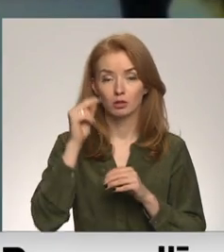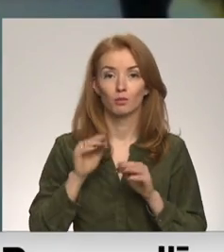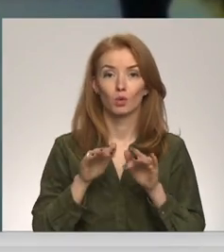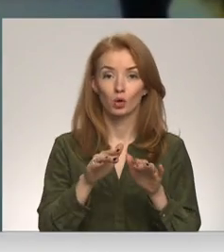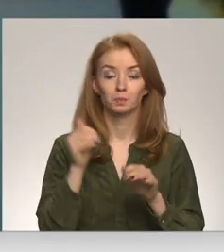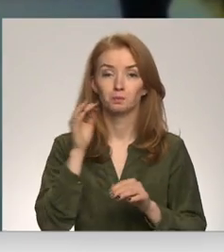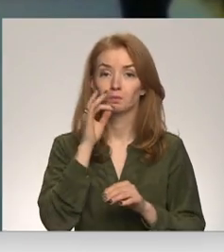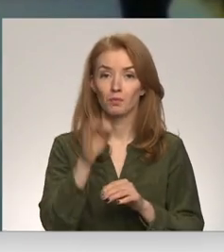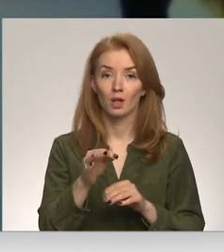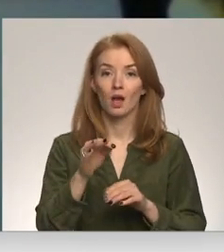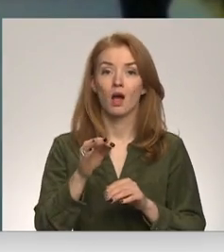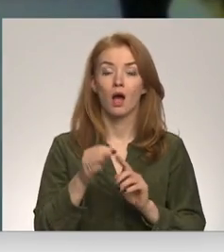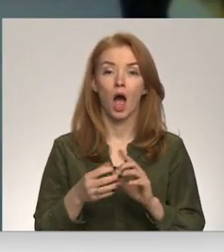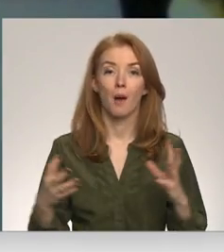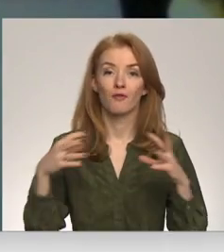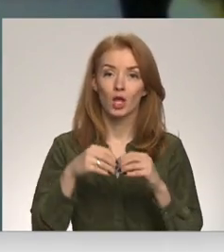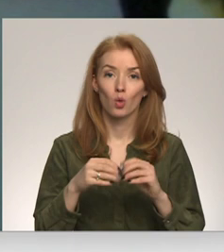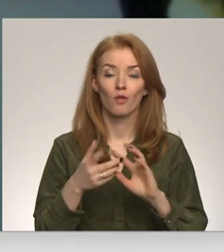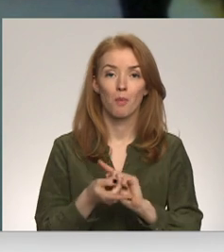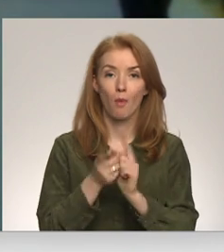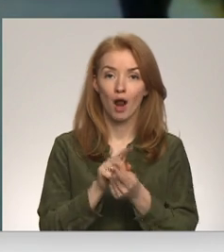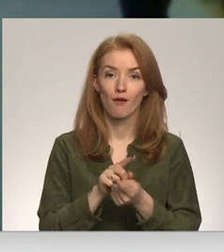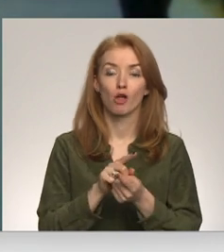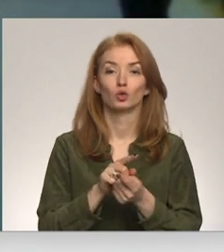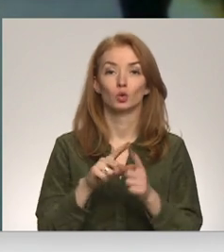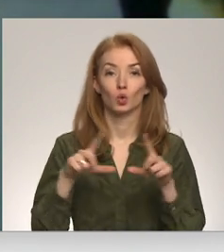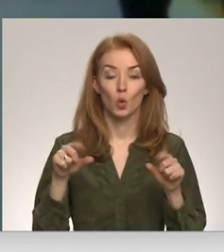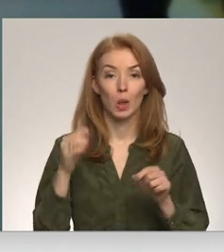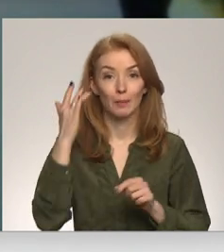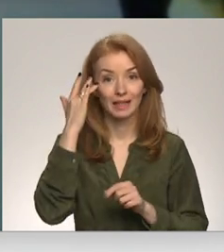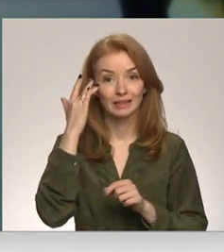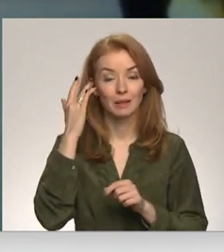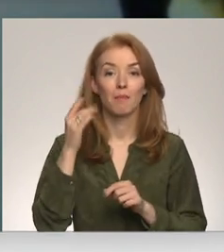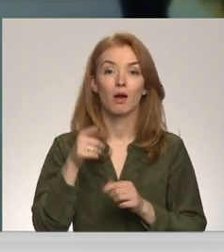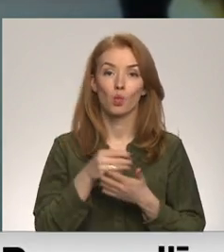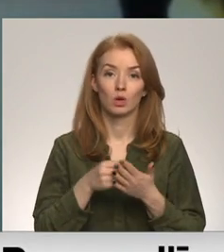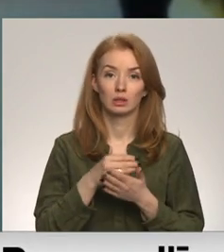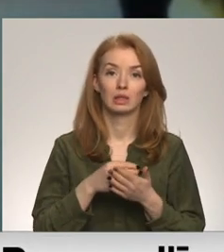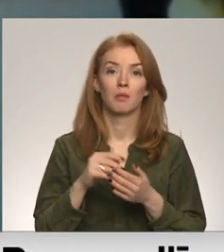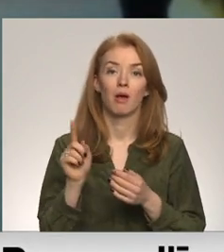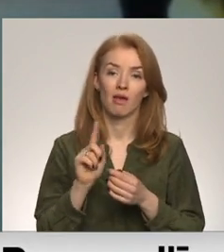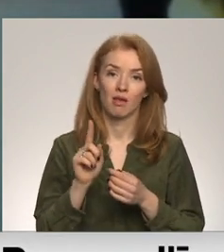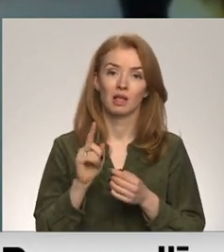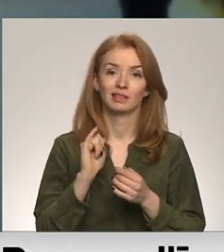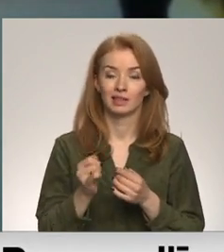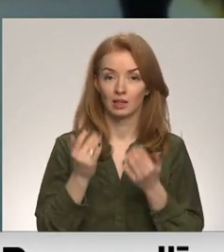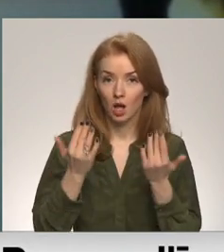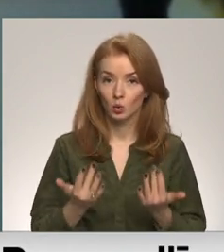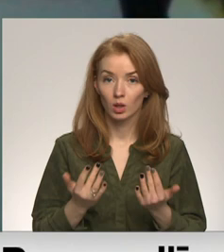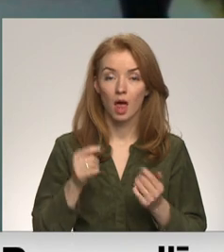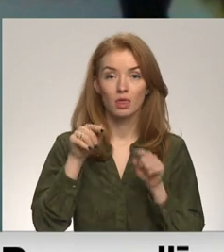vidusskolu pārvēršot vai savienojot ar citu, principā ir atmetiens atpakaļ, jo tās